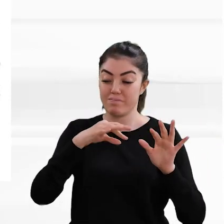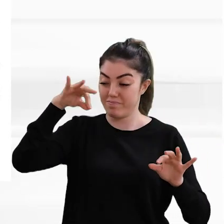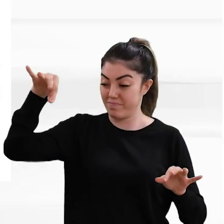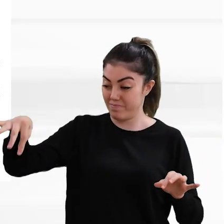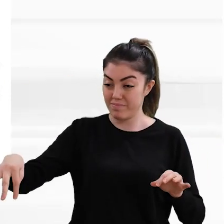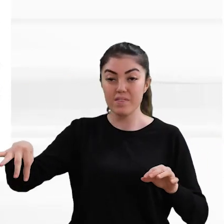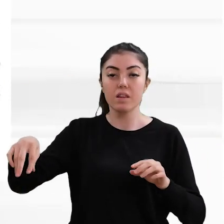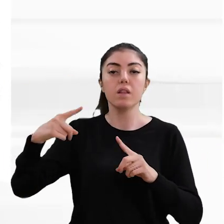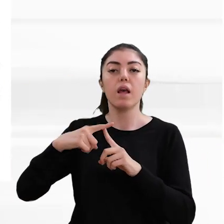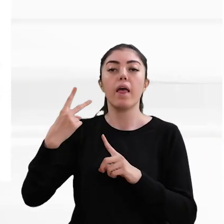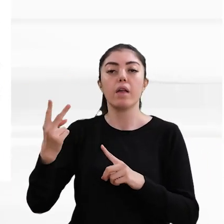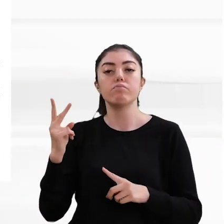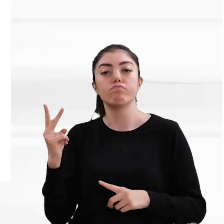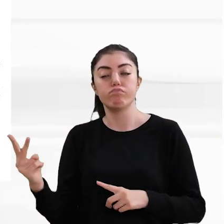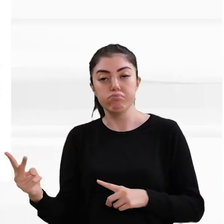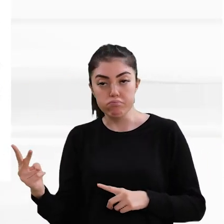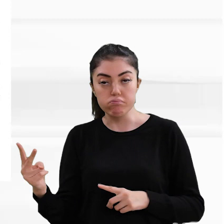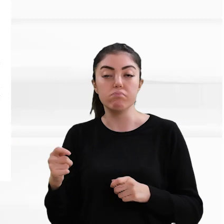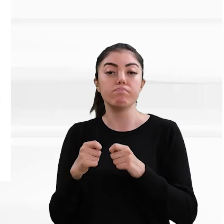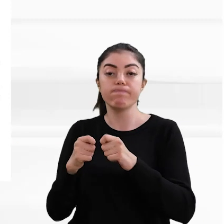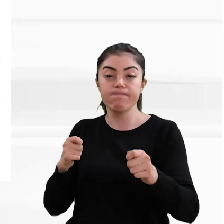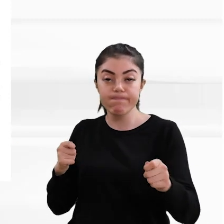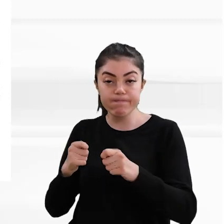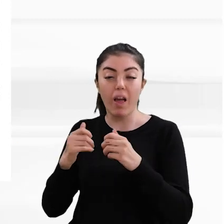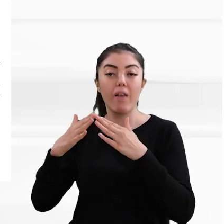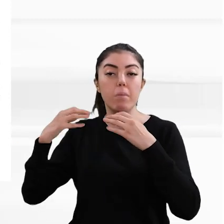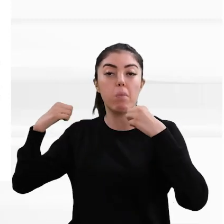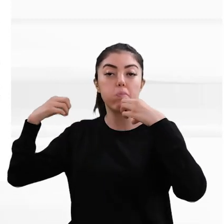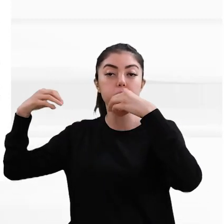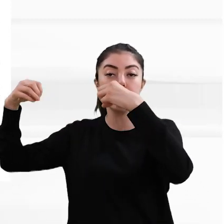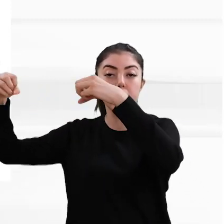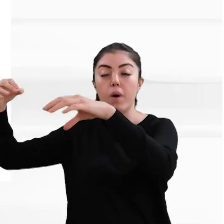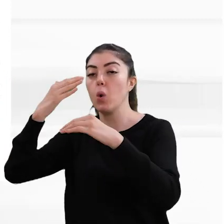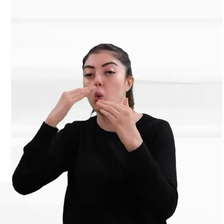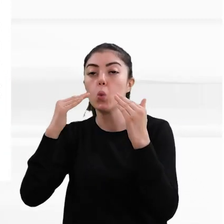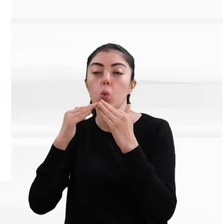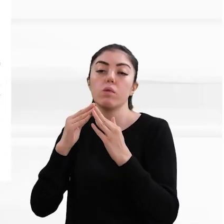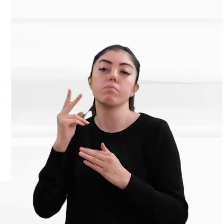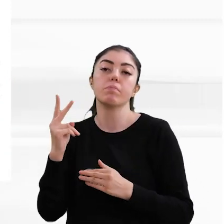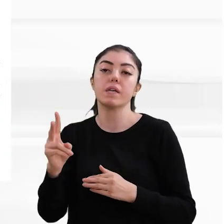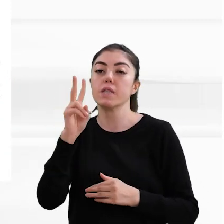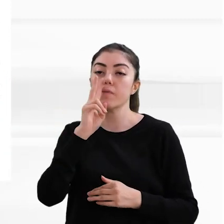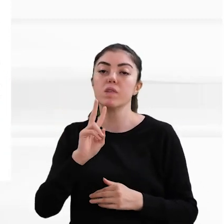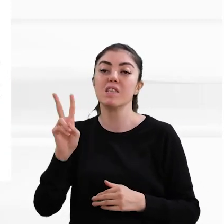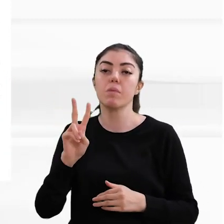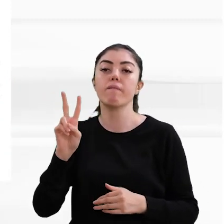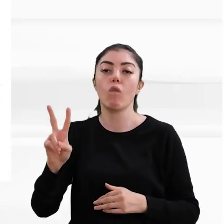değiştirilir. İletim hattının diğer ucundaki T2 transformatörü ile de gerilim evlerimize kullanabileceğimiz nihai